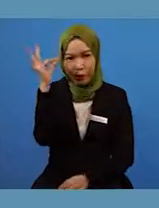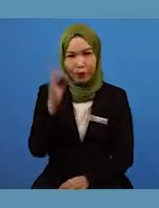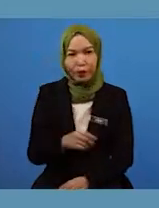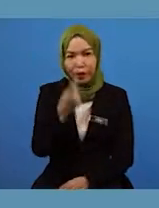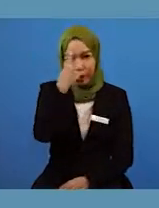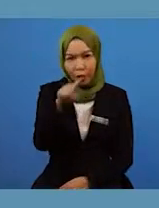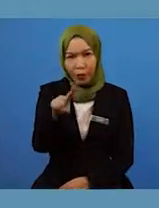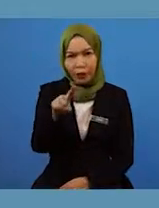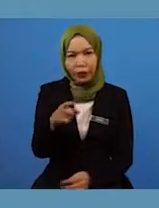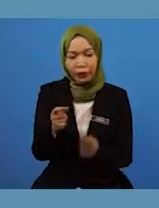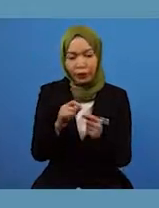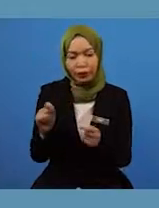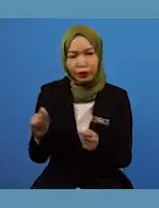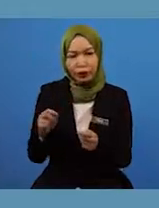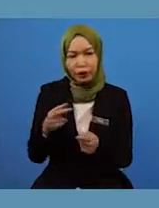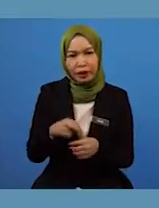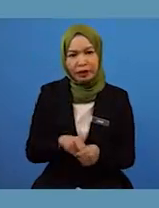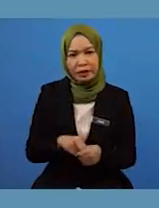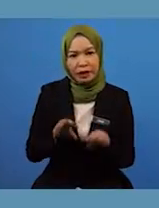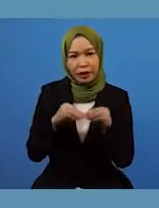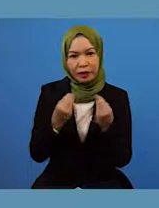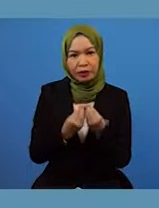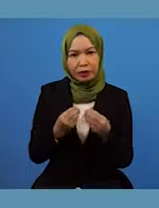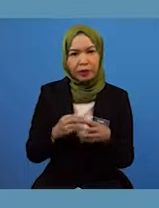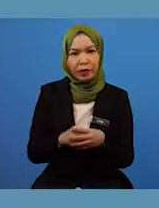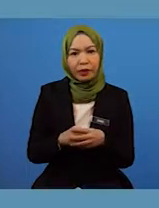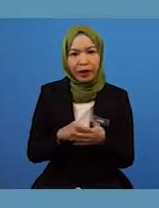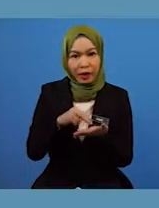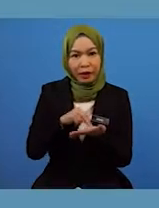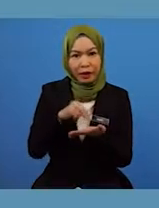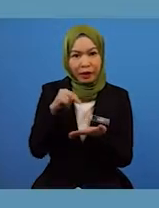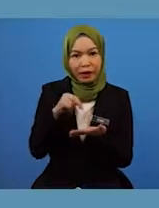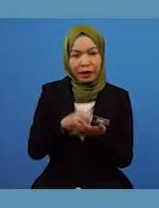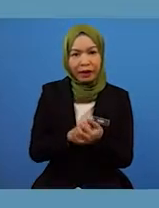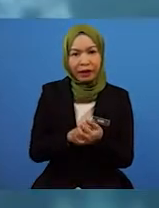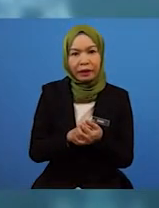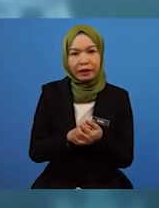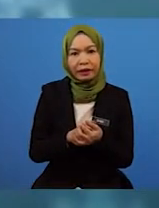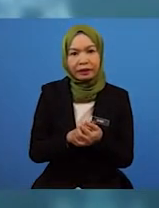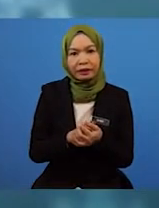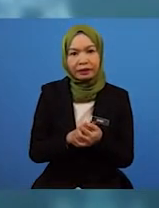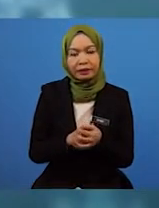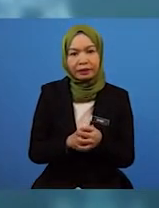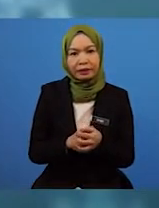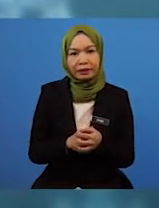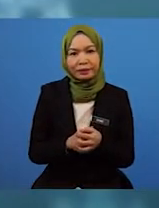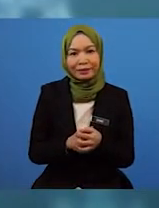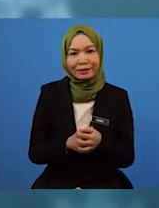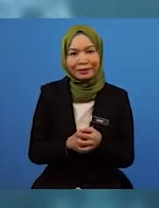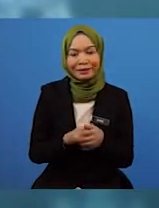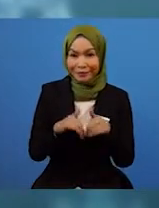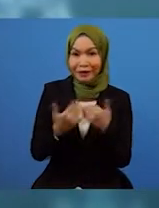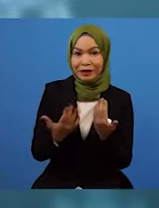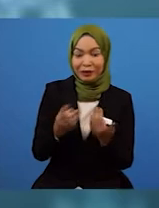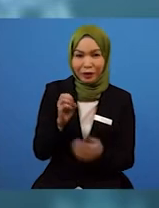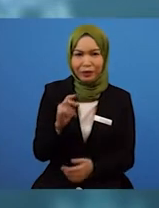menulis nilai delta H, iaitu jumlah haba pembakaran. Macam mana? Okey tak setakat